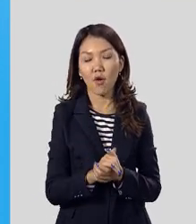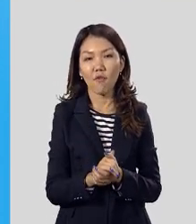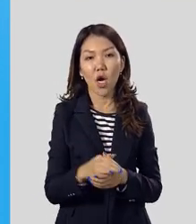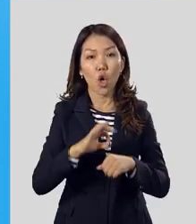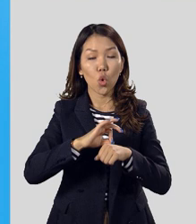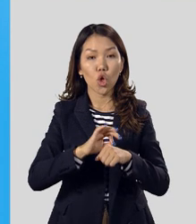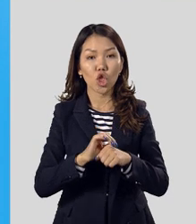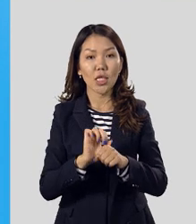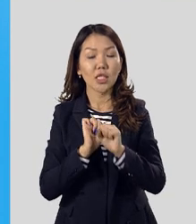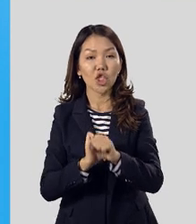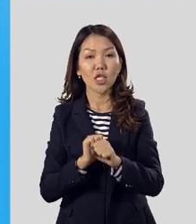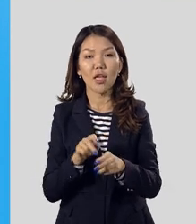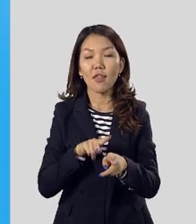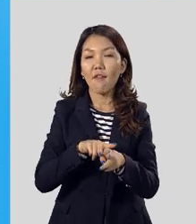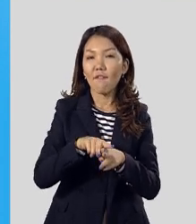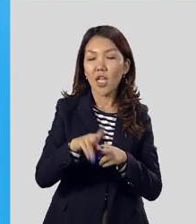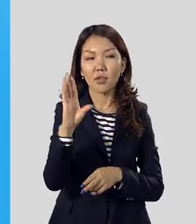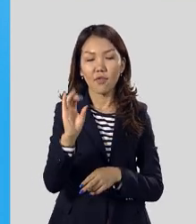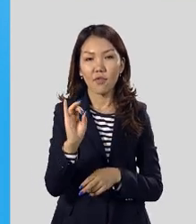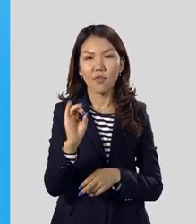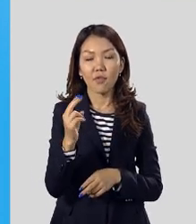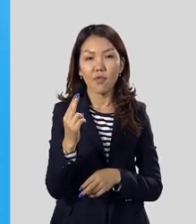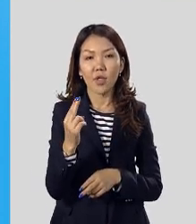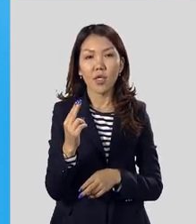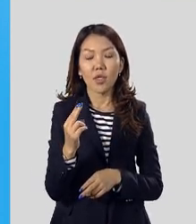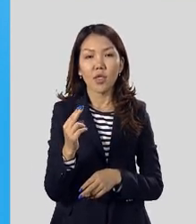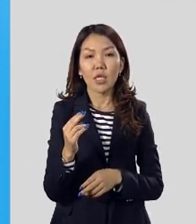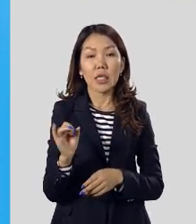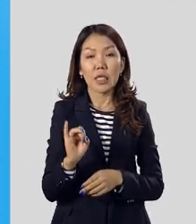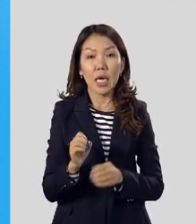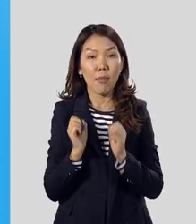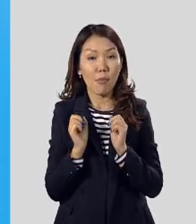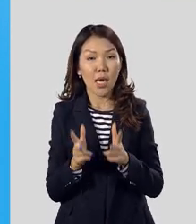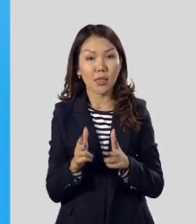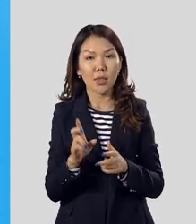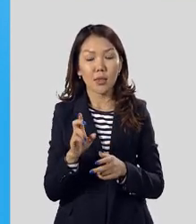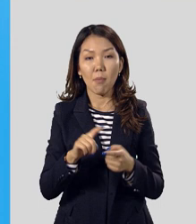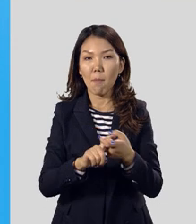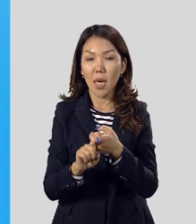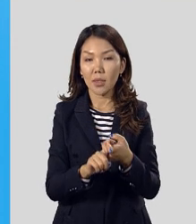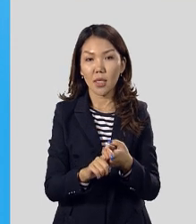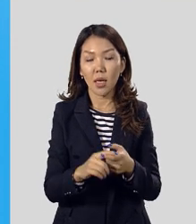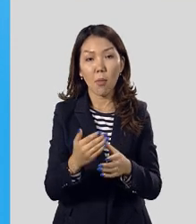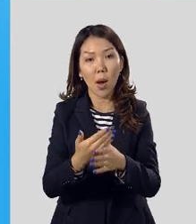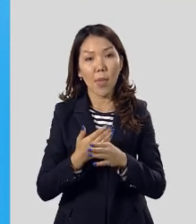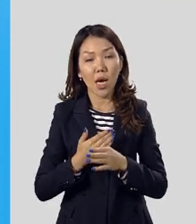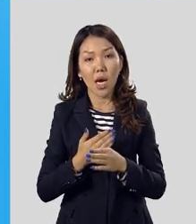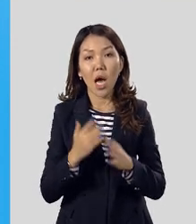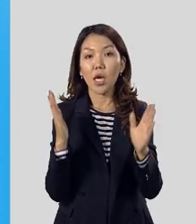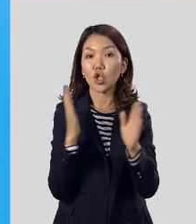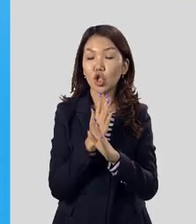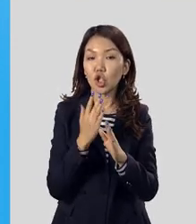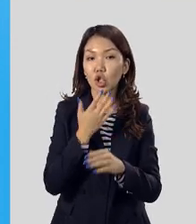от вредных веществ и опасных бактерий. Она помогает нам дышать, поддерживать